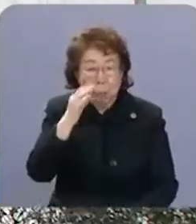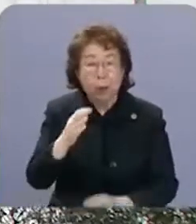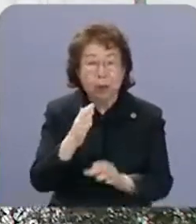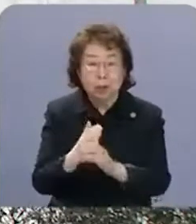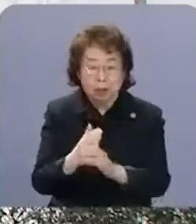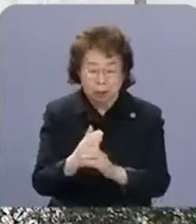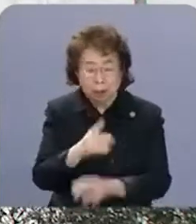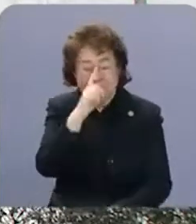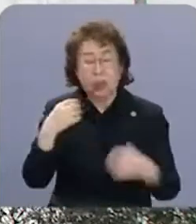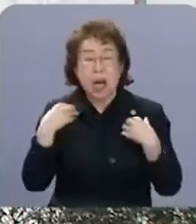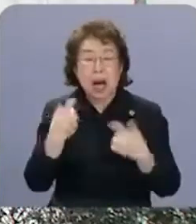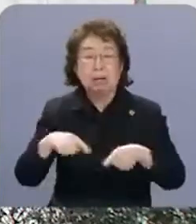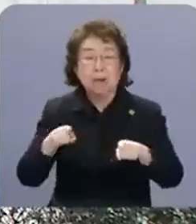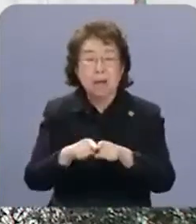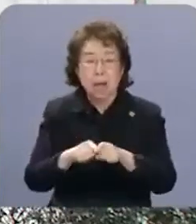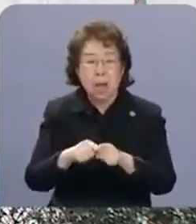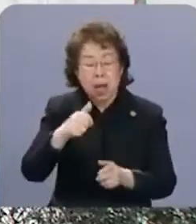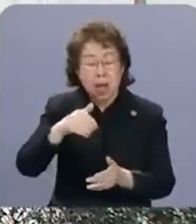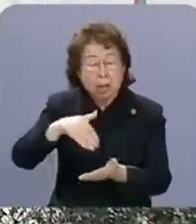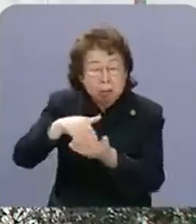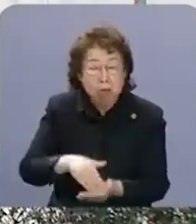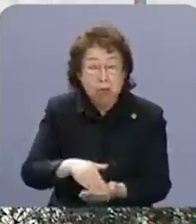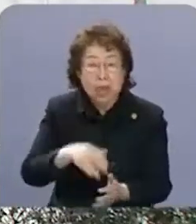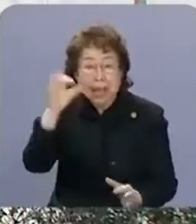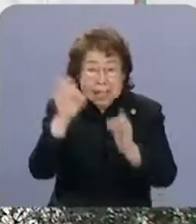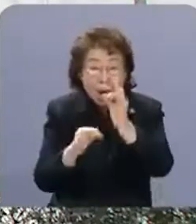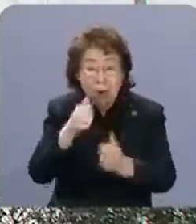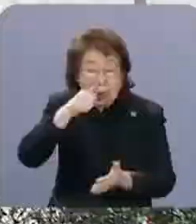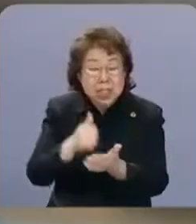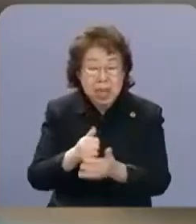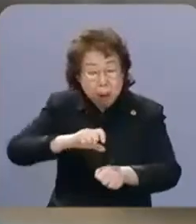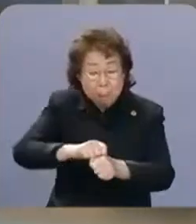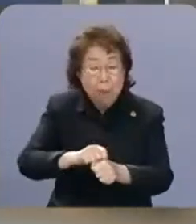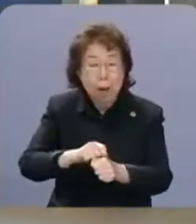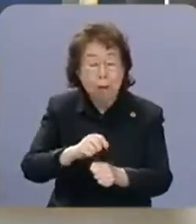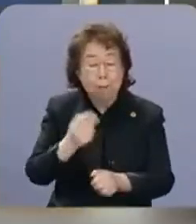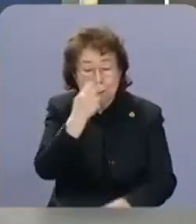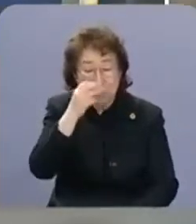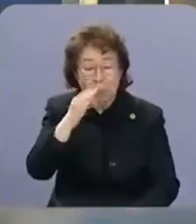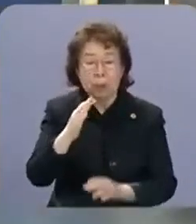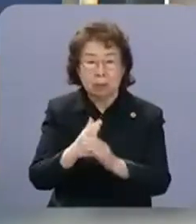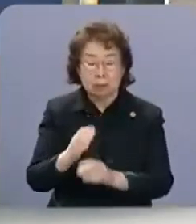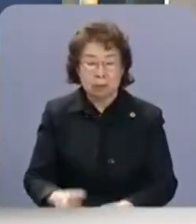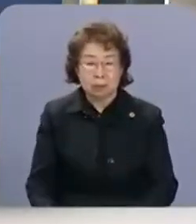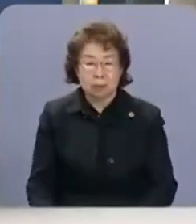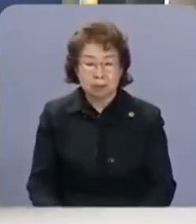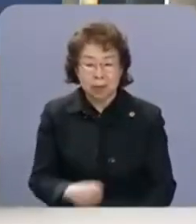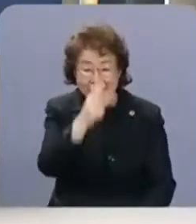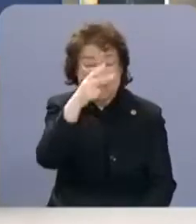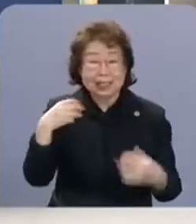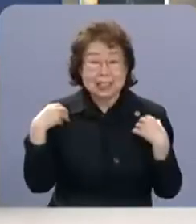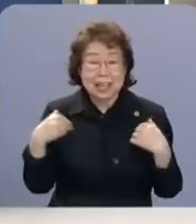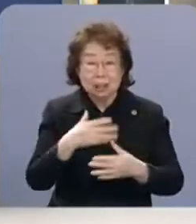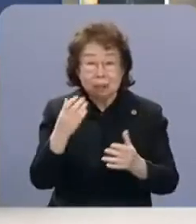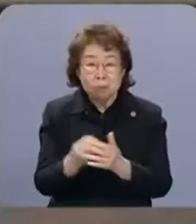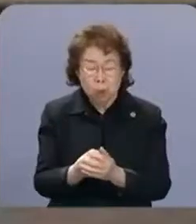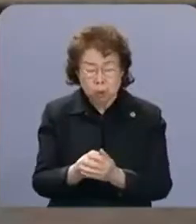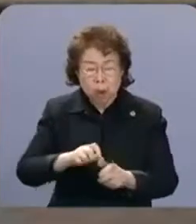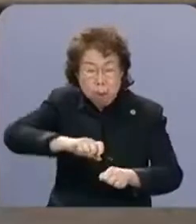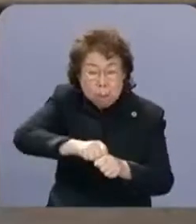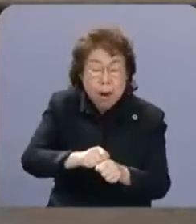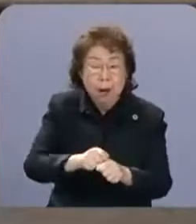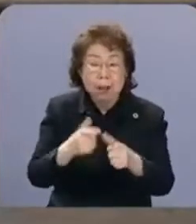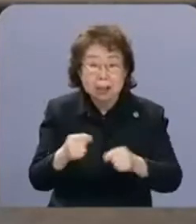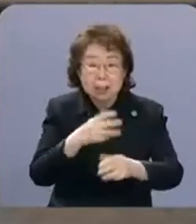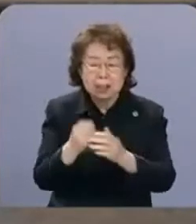고용 노동 정도 함께 중대 제 처벌법 적응 여부를 검토하고 있습니다 경찰과 부산 고용 노동 청은 중대 제차 월 법에 따라